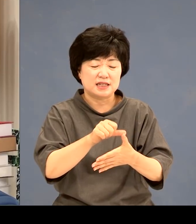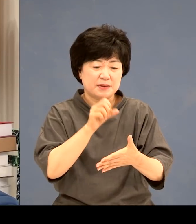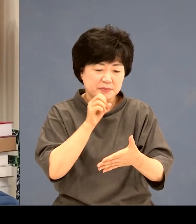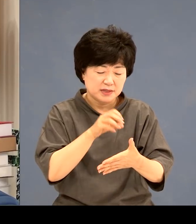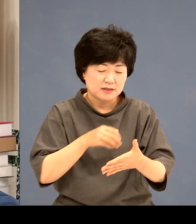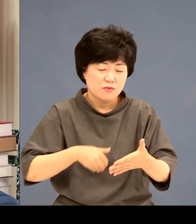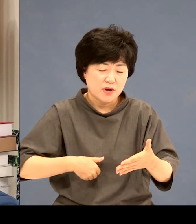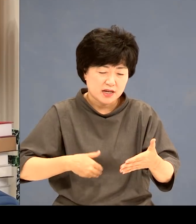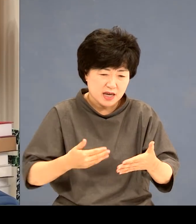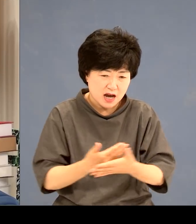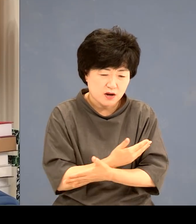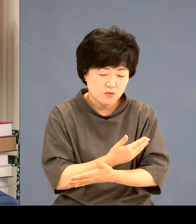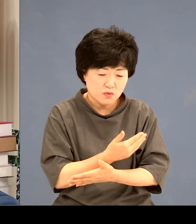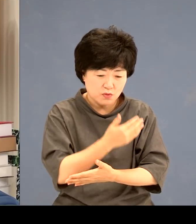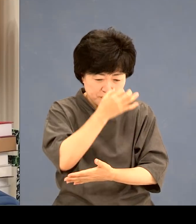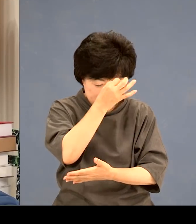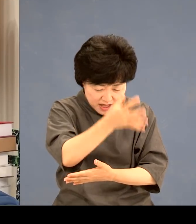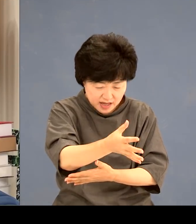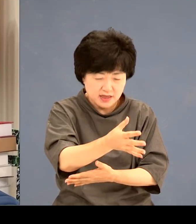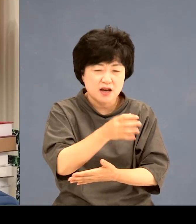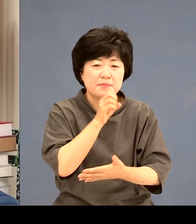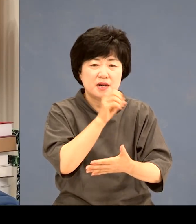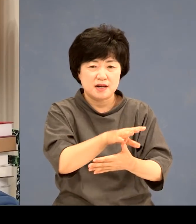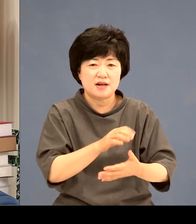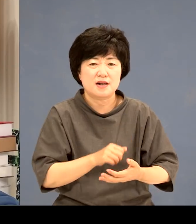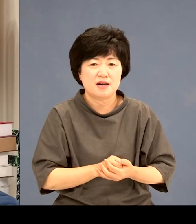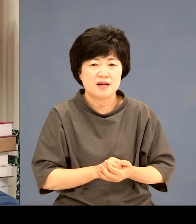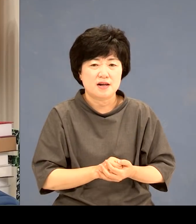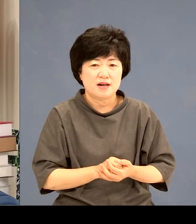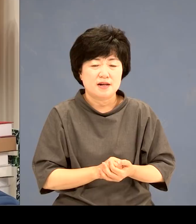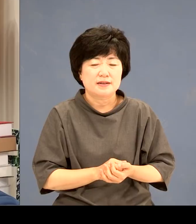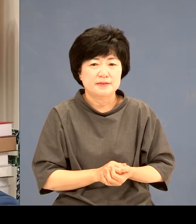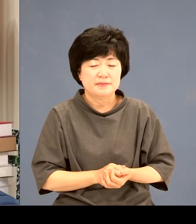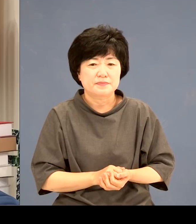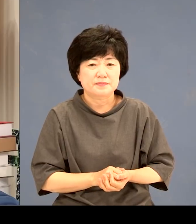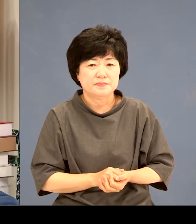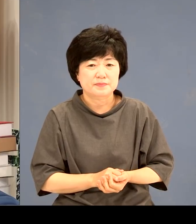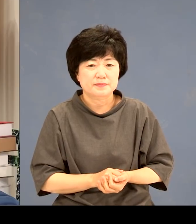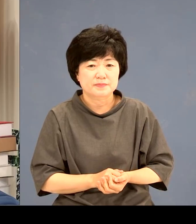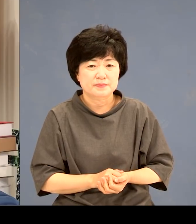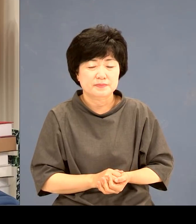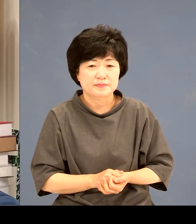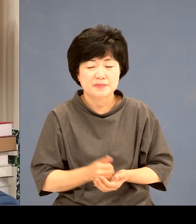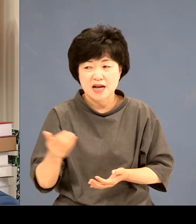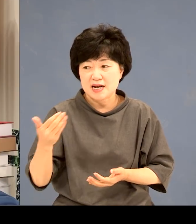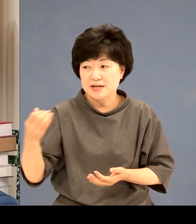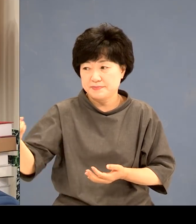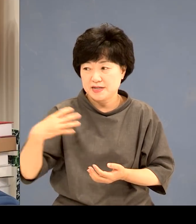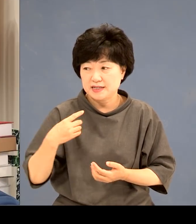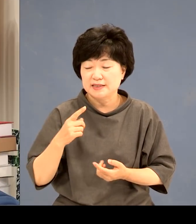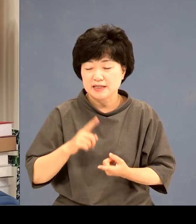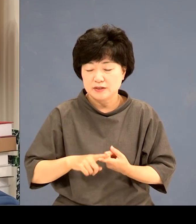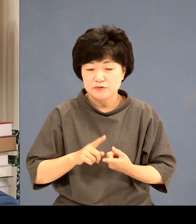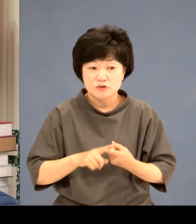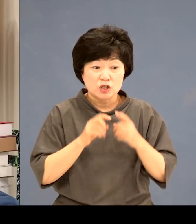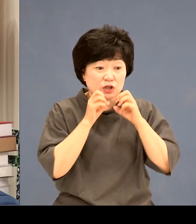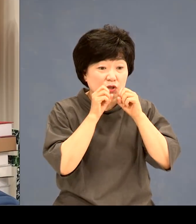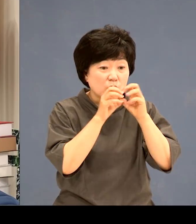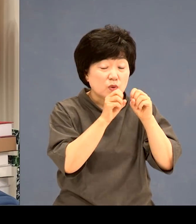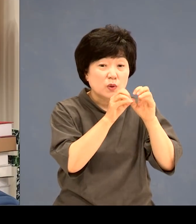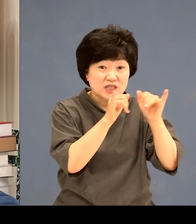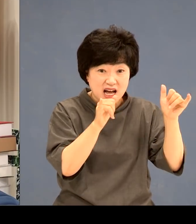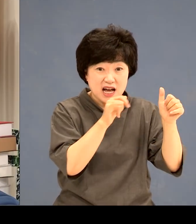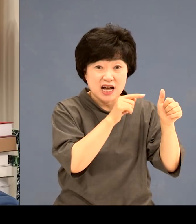아이들 앞에서 네. 회개하고 이제 용서를 구했던 적이 있었죠. 네. 정말 눈물로 그랬었는데 이렇게 말씀하신